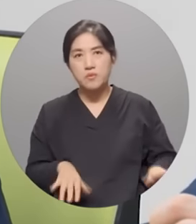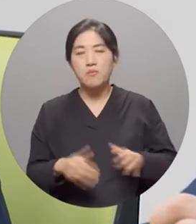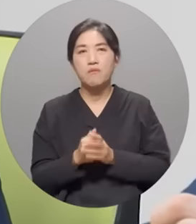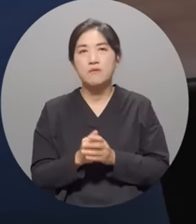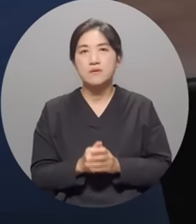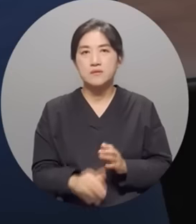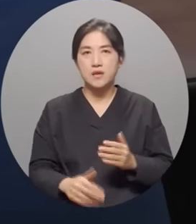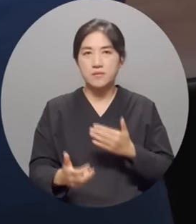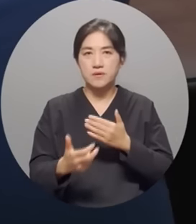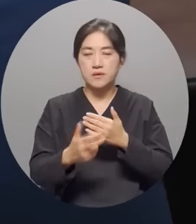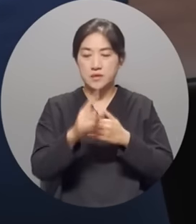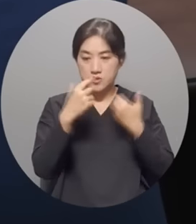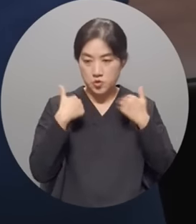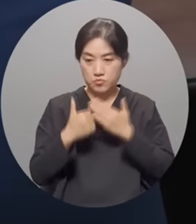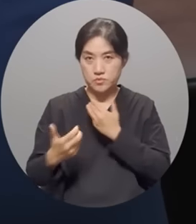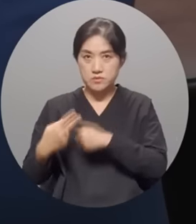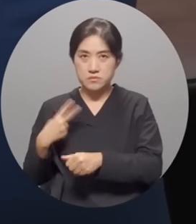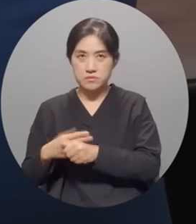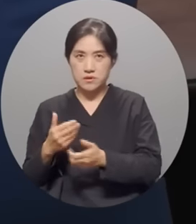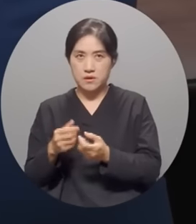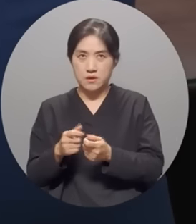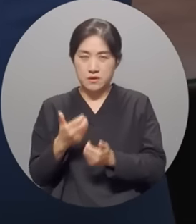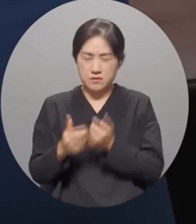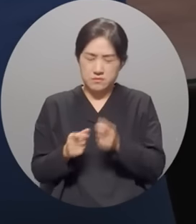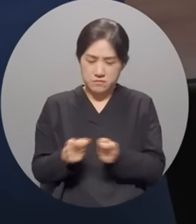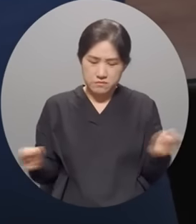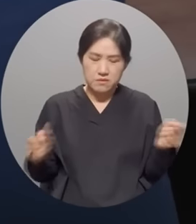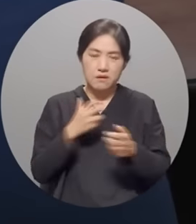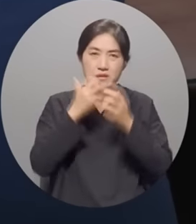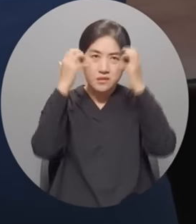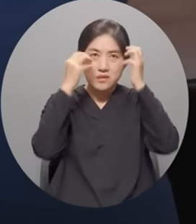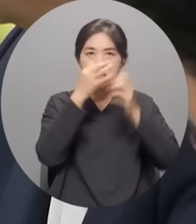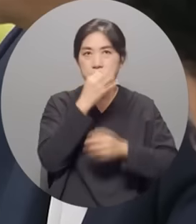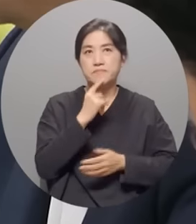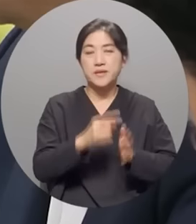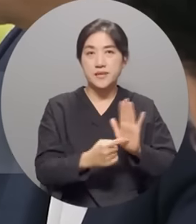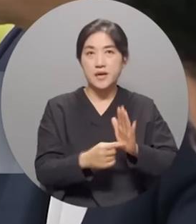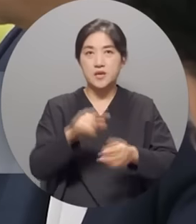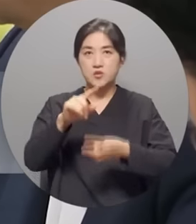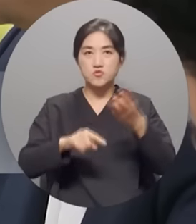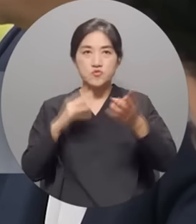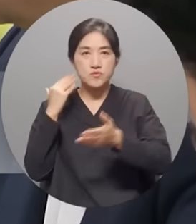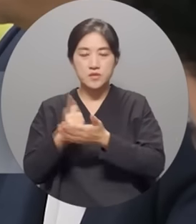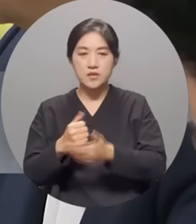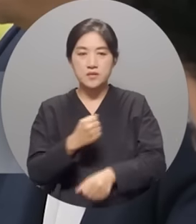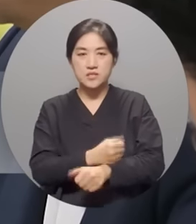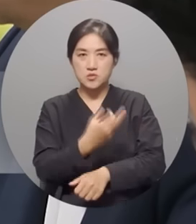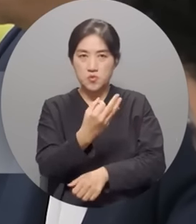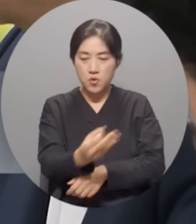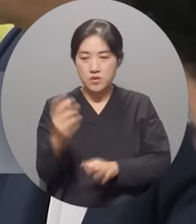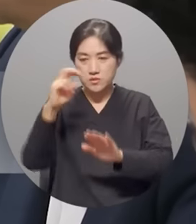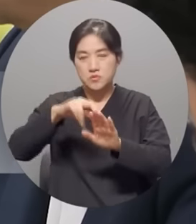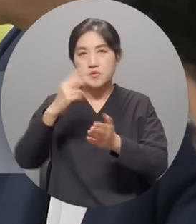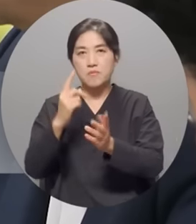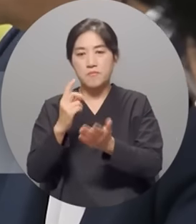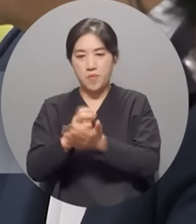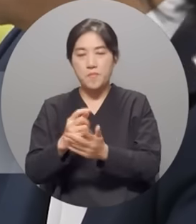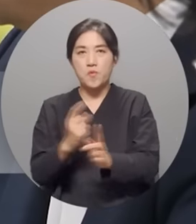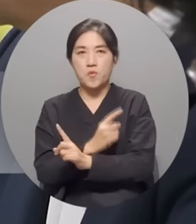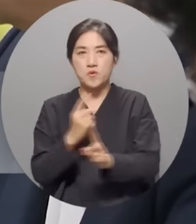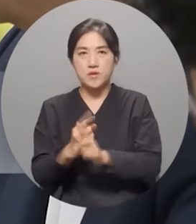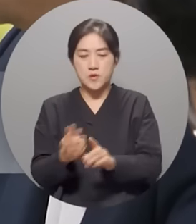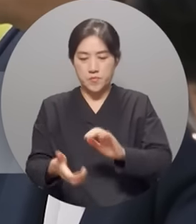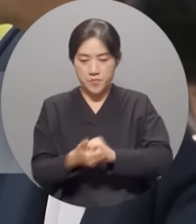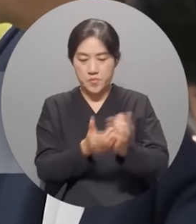의정 갈등 장기화에 따른 고통을 호소했습니다. 윤 대통령은 수가 정책과 의료 제도를 고쳐 필수 의료